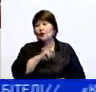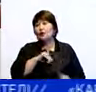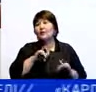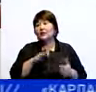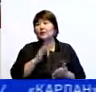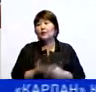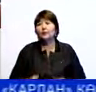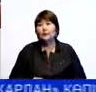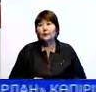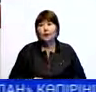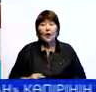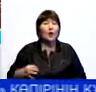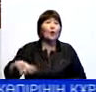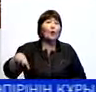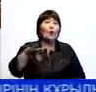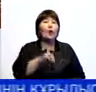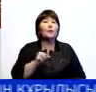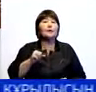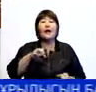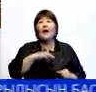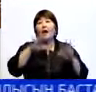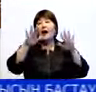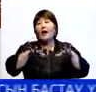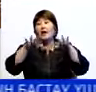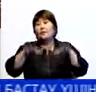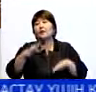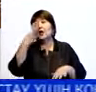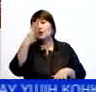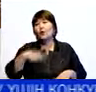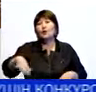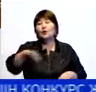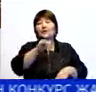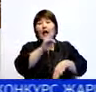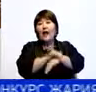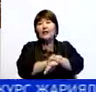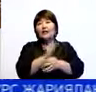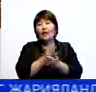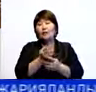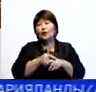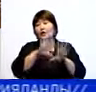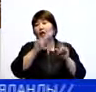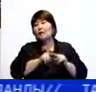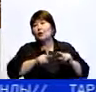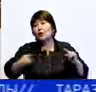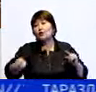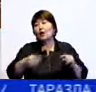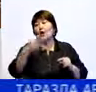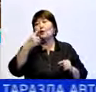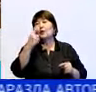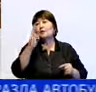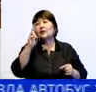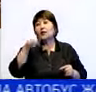тұр. Облыс аумағындағы қар басып қалатын 4 учаске анықталып отыр, оның жалпы ұзындығы 31